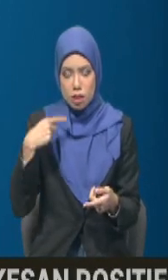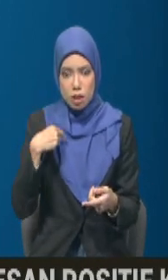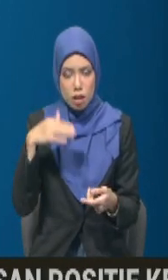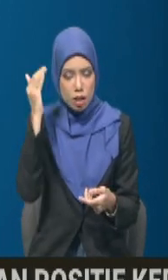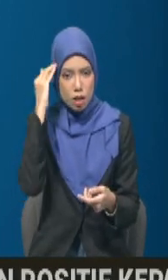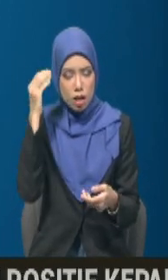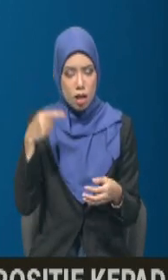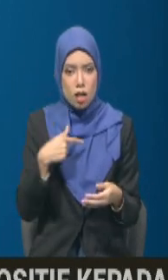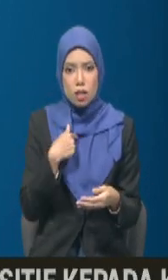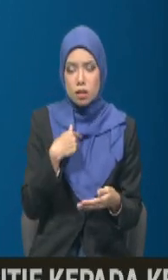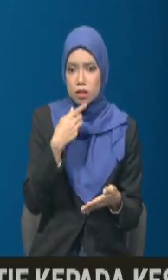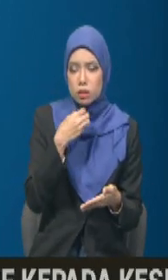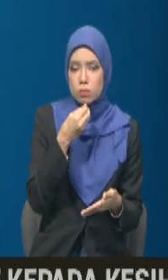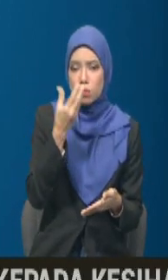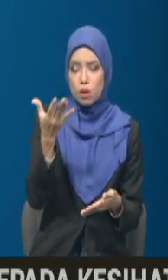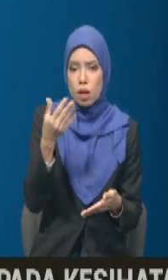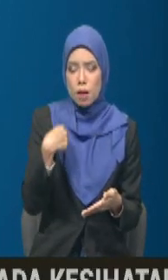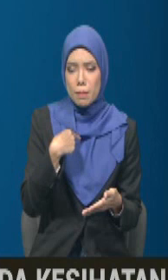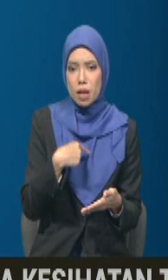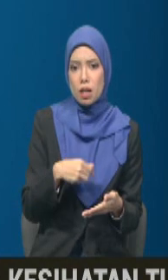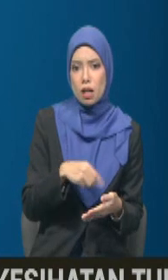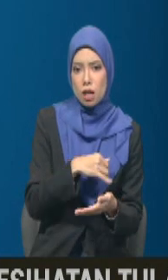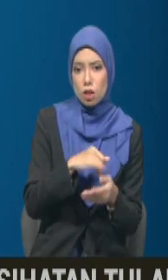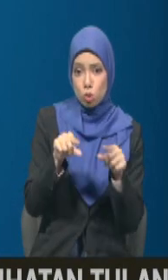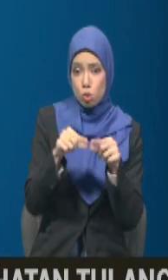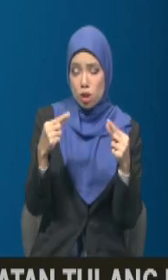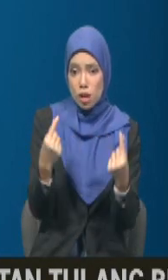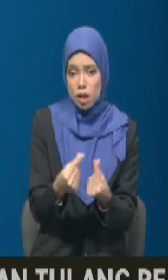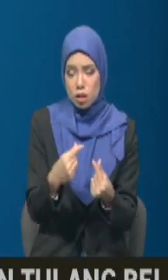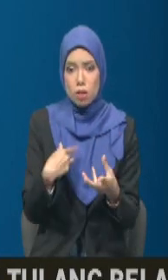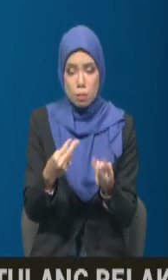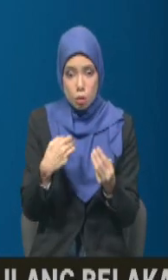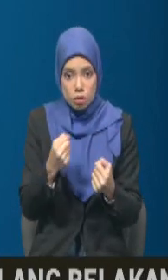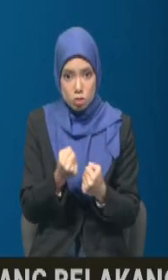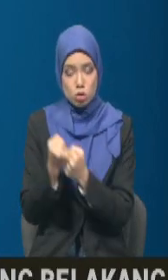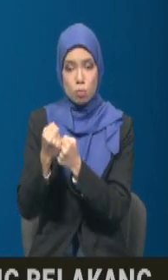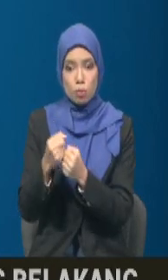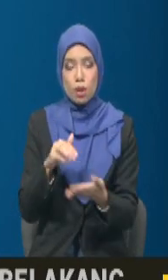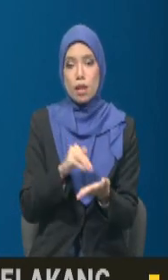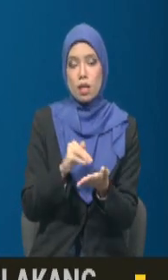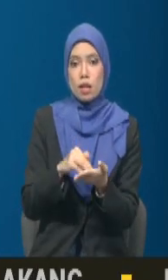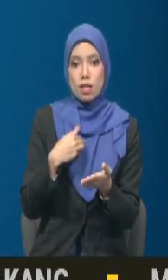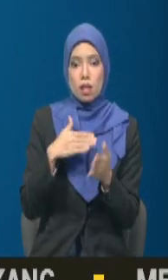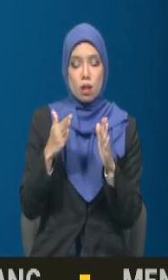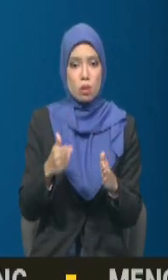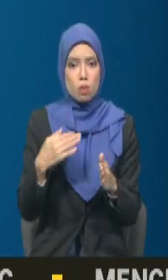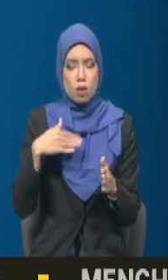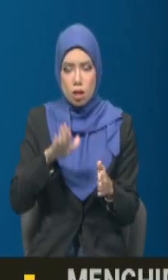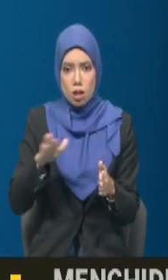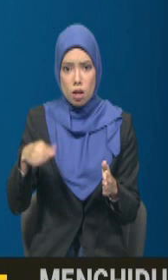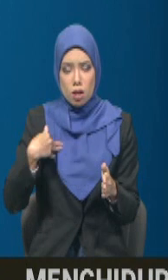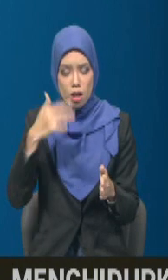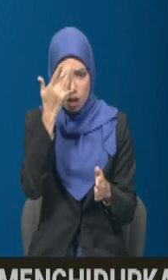al-quran secara bertaranum Majlis diadakan ke arah mendukong hasrat untuk melahirkan generasi yang celik